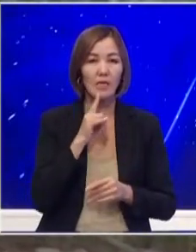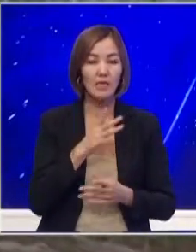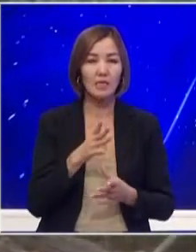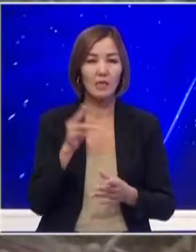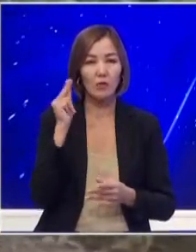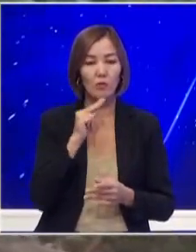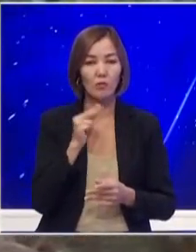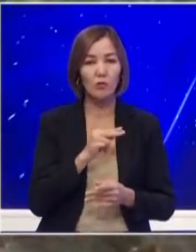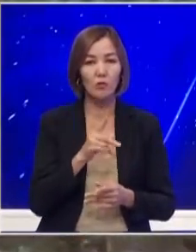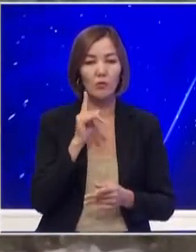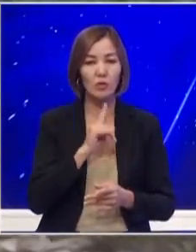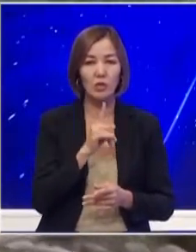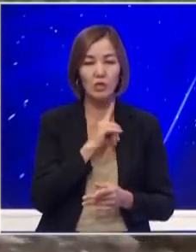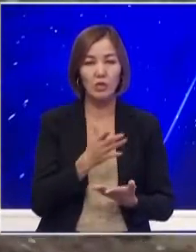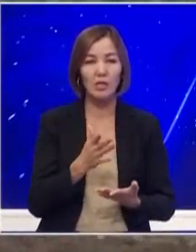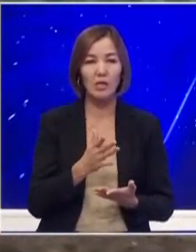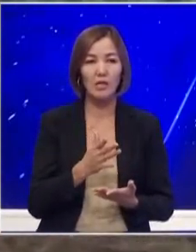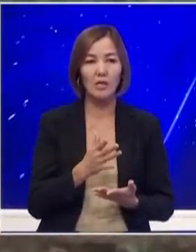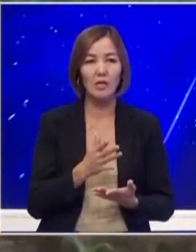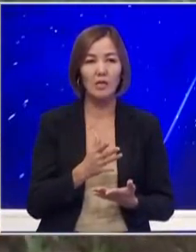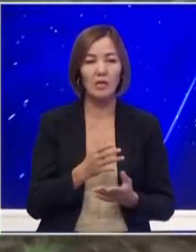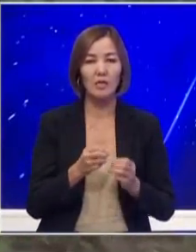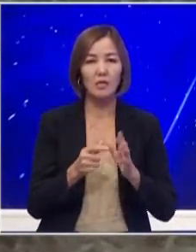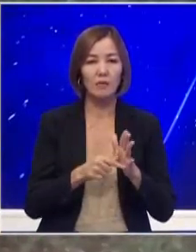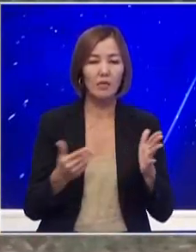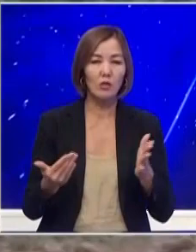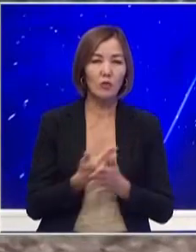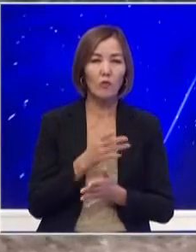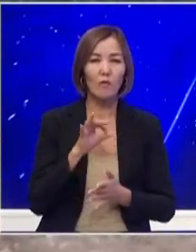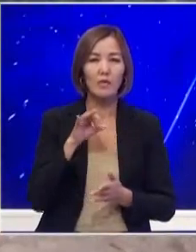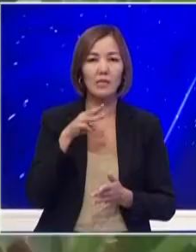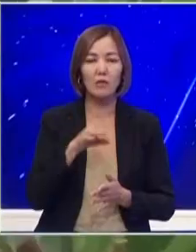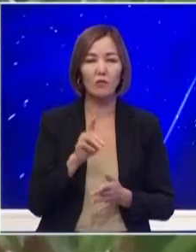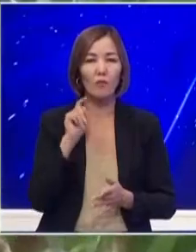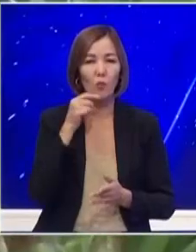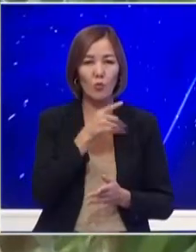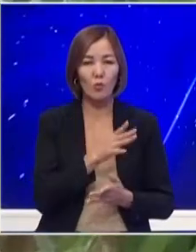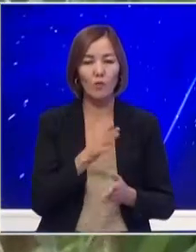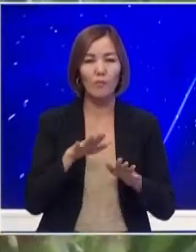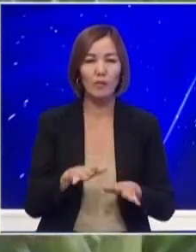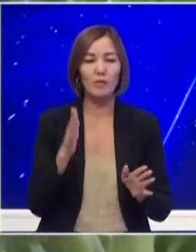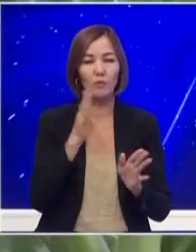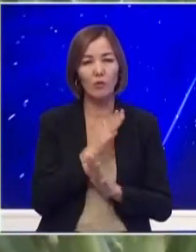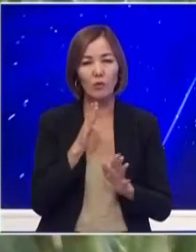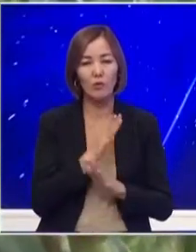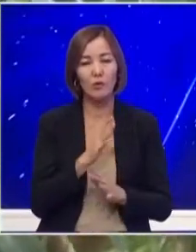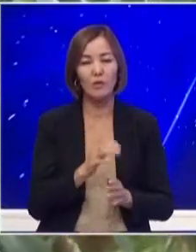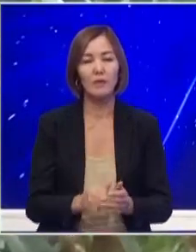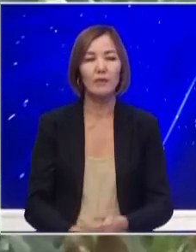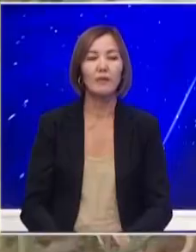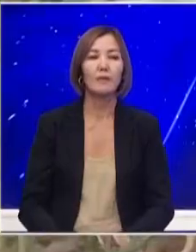учеными женщина-агроном вывела в оборот 17 новых высокоурожайных, адаптированных к местному климату сортов